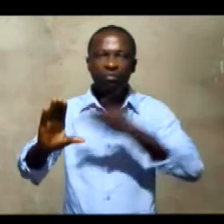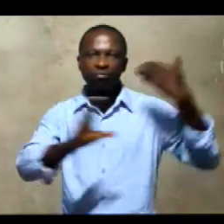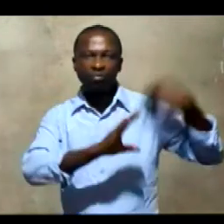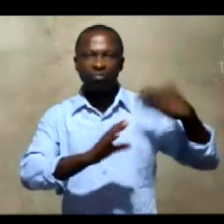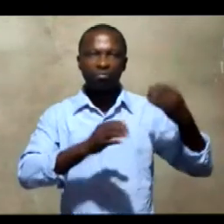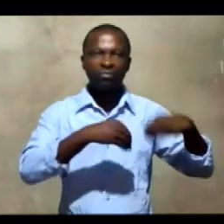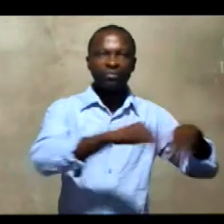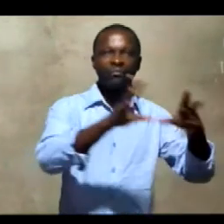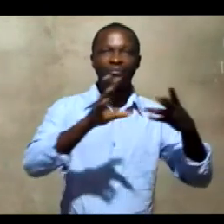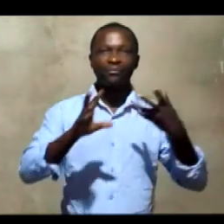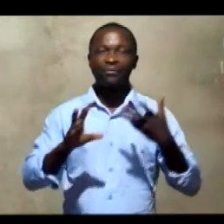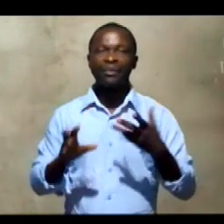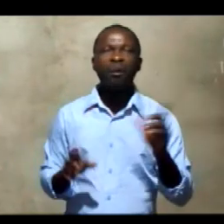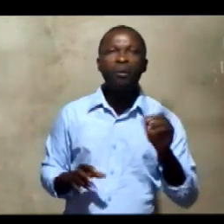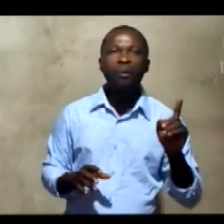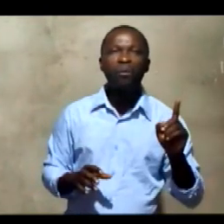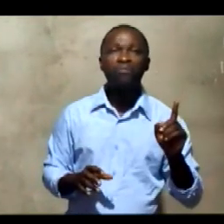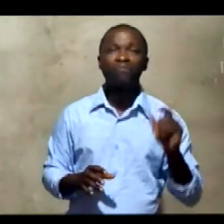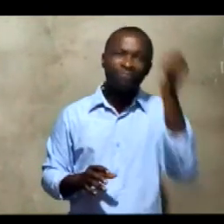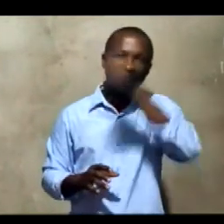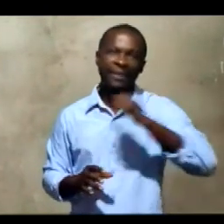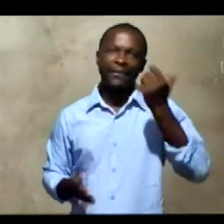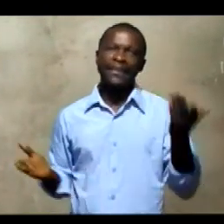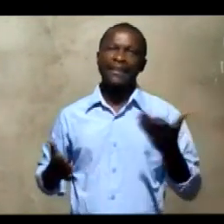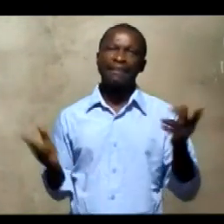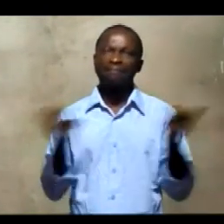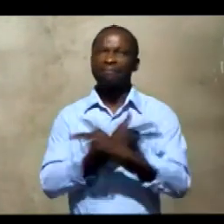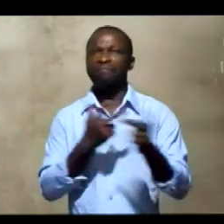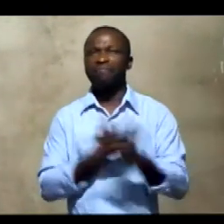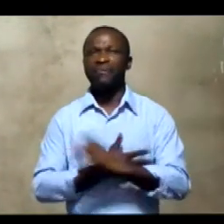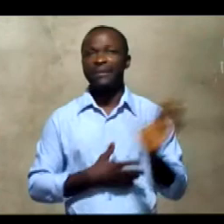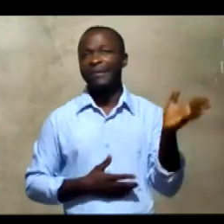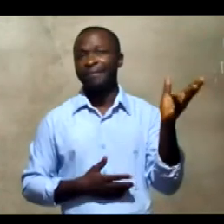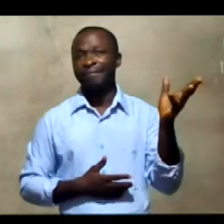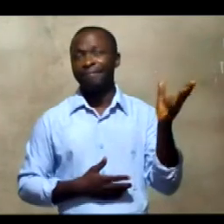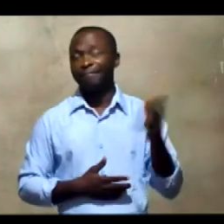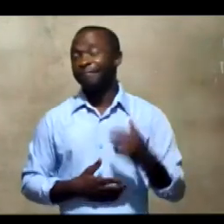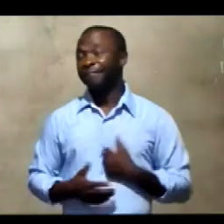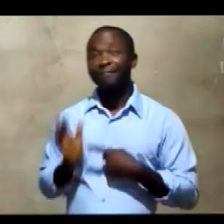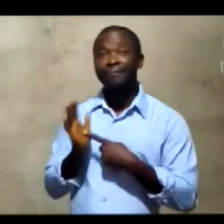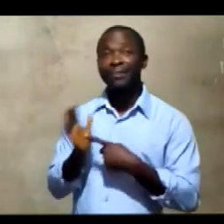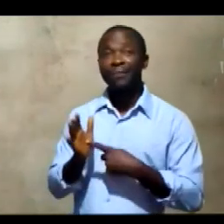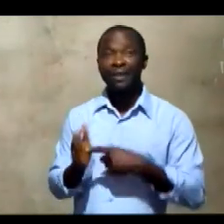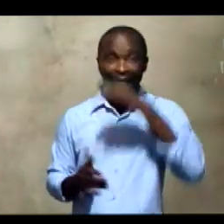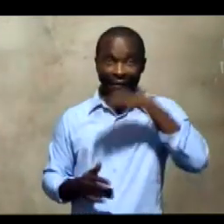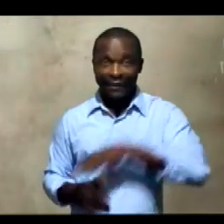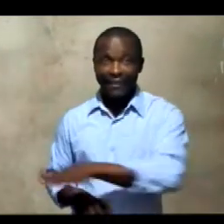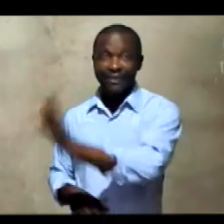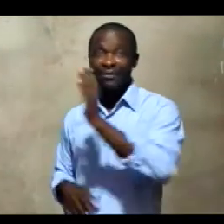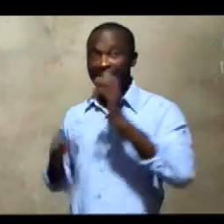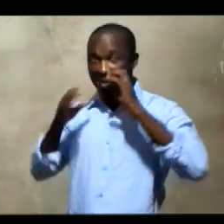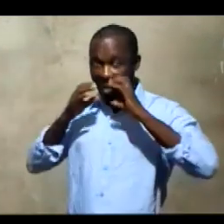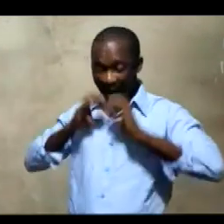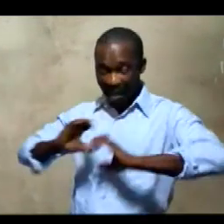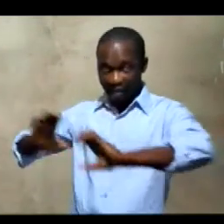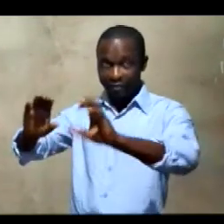l'Afrique centrale et l'Afrique australe. Un sujet de la rédaction. Les éléphants et leur ivoire, les rhinocéros et leurs